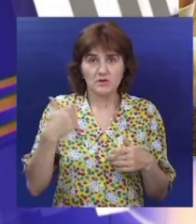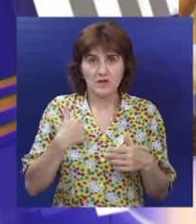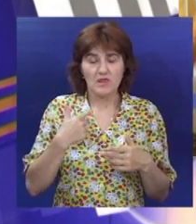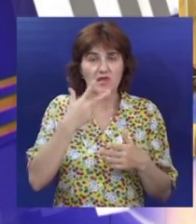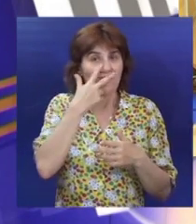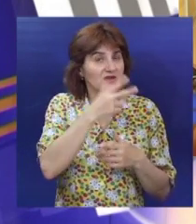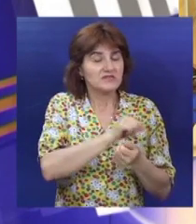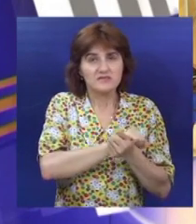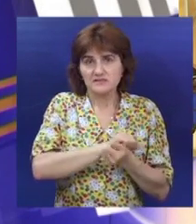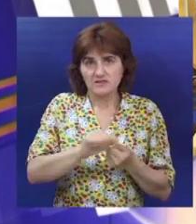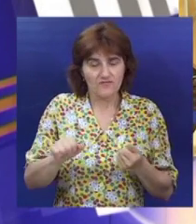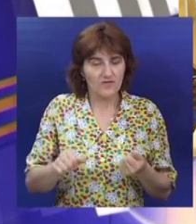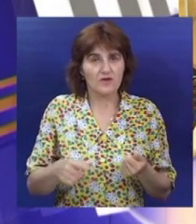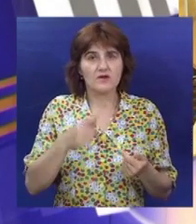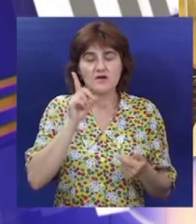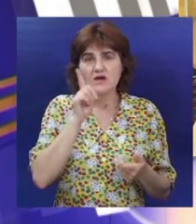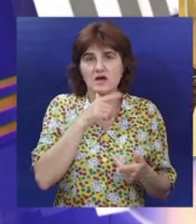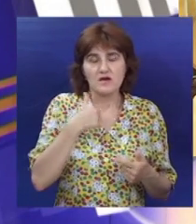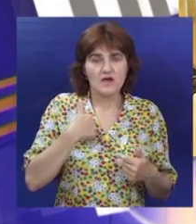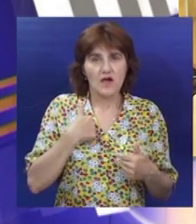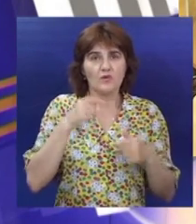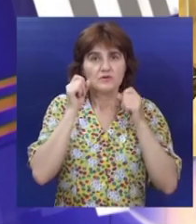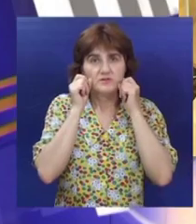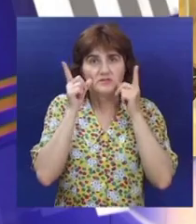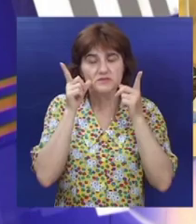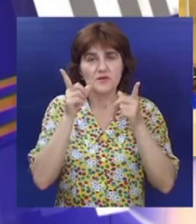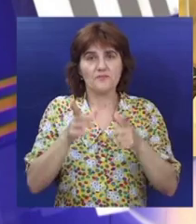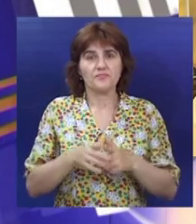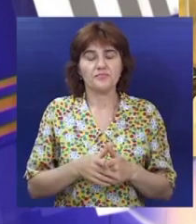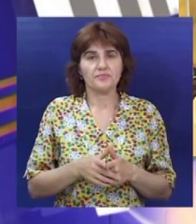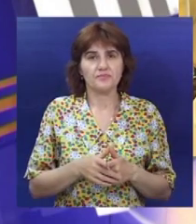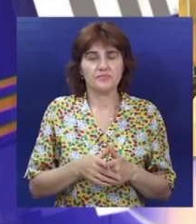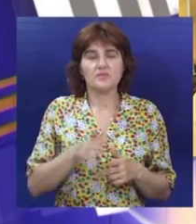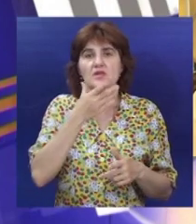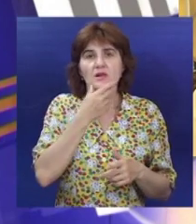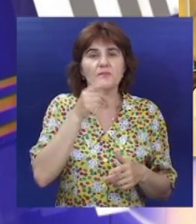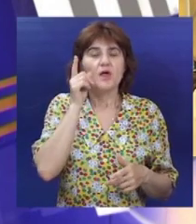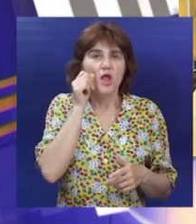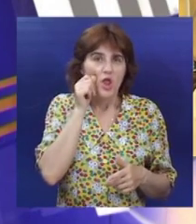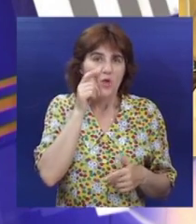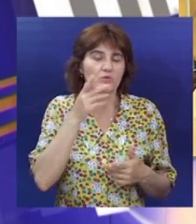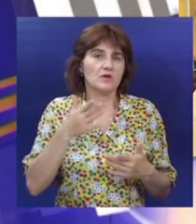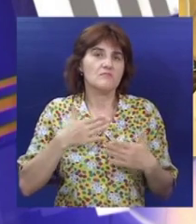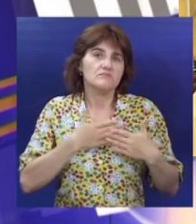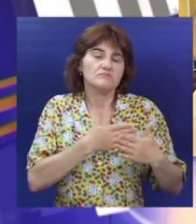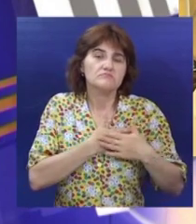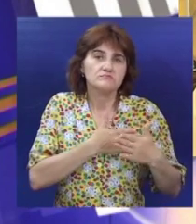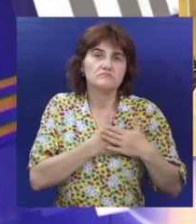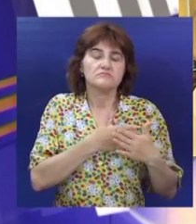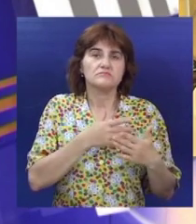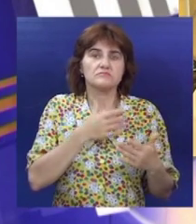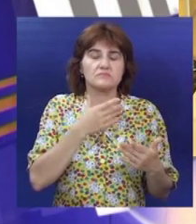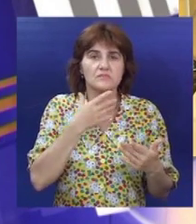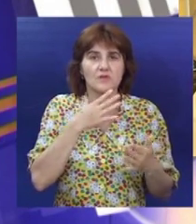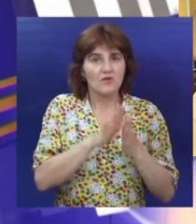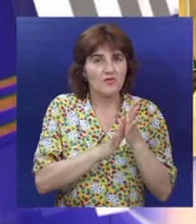up. I saw everything and very, very amazing. It's nice. People are calm, people